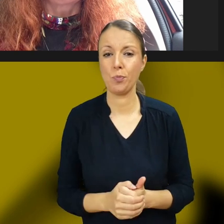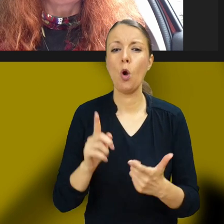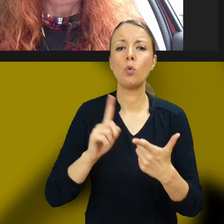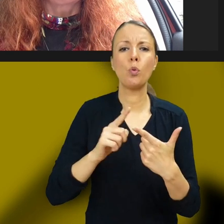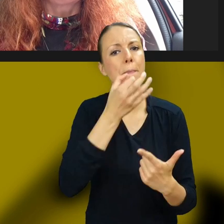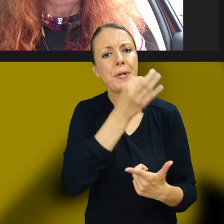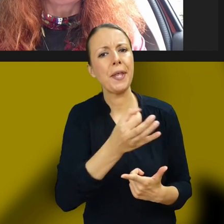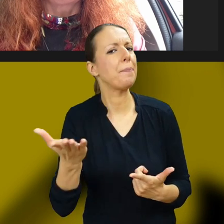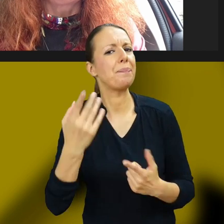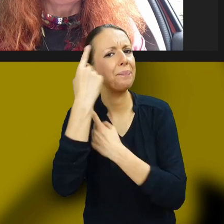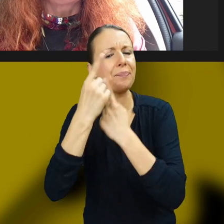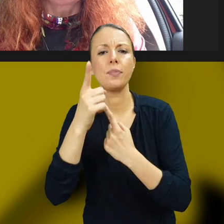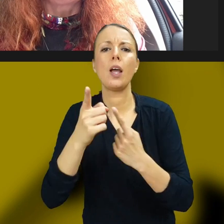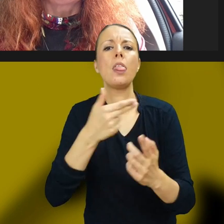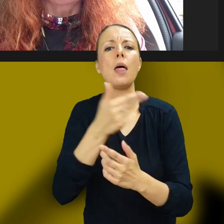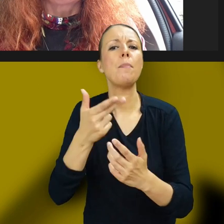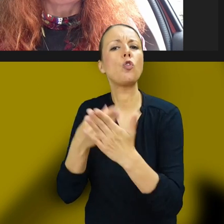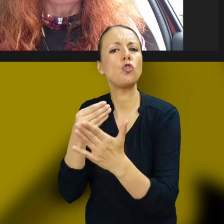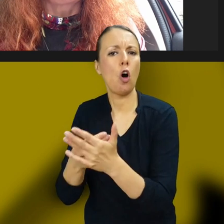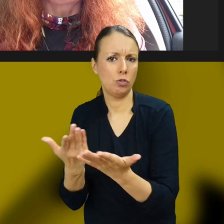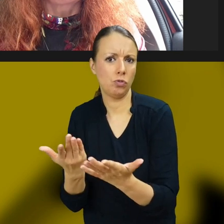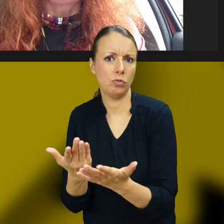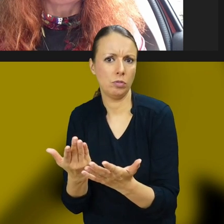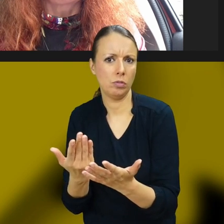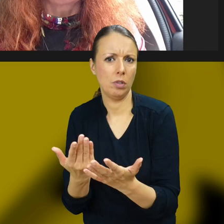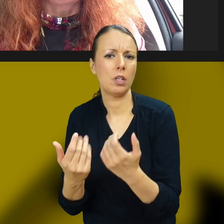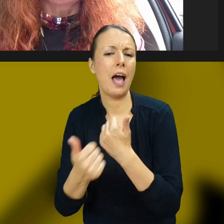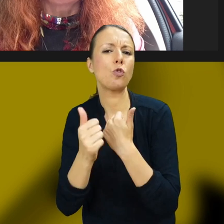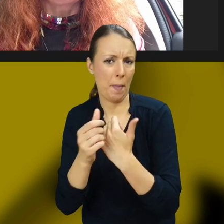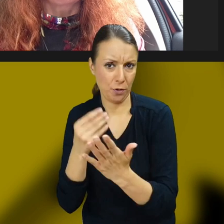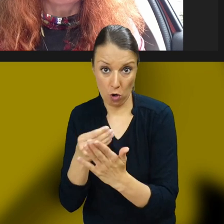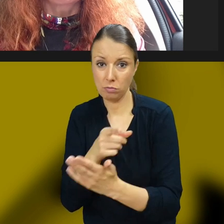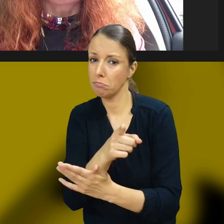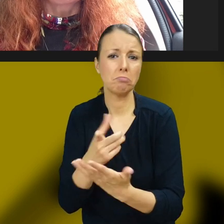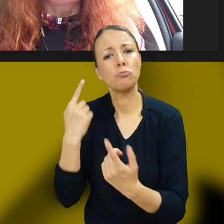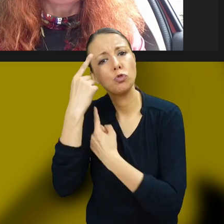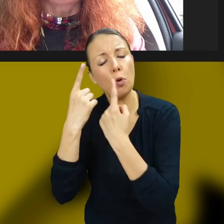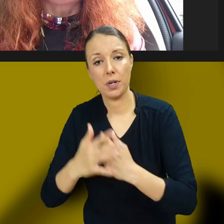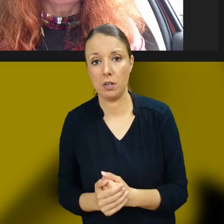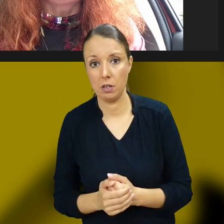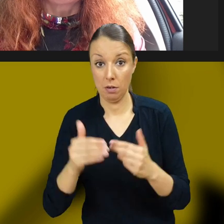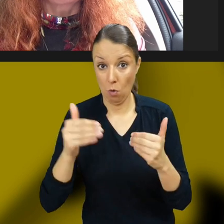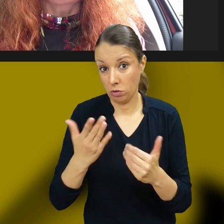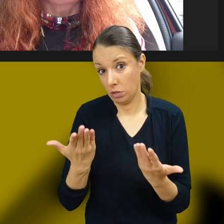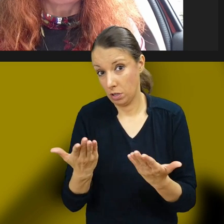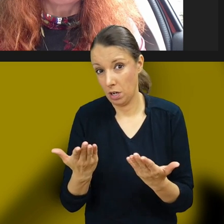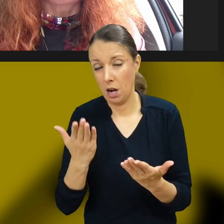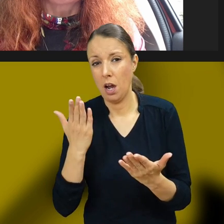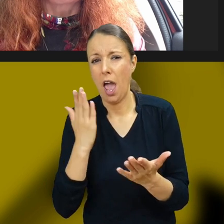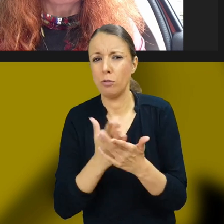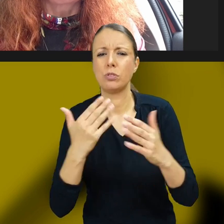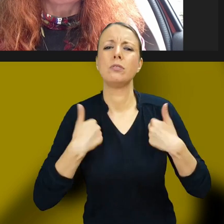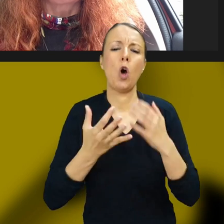ten argument kosztowy? Może, jeżeli tworzy się taką narrację, nie wchodzę w jej fałszywość i